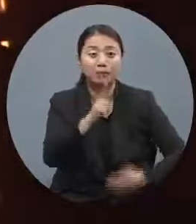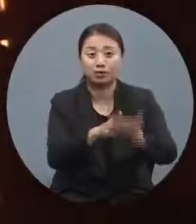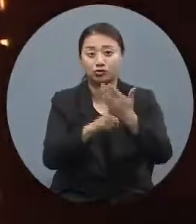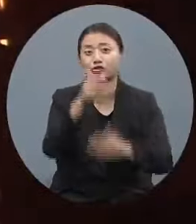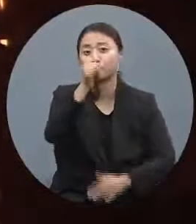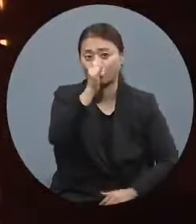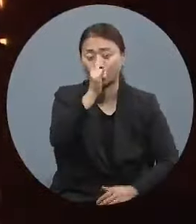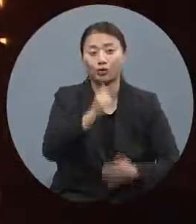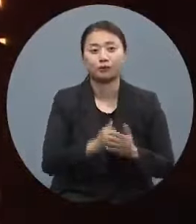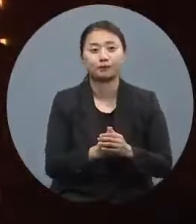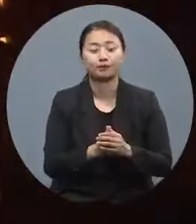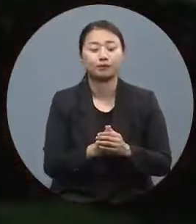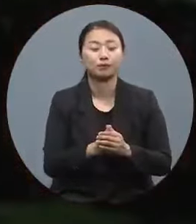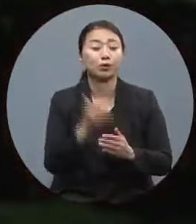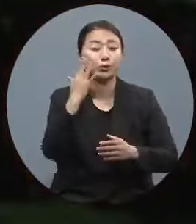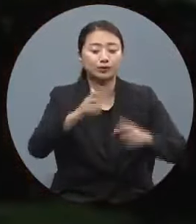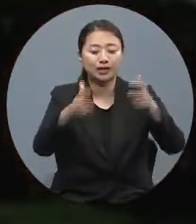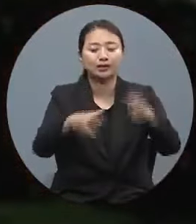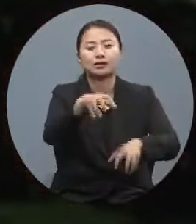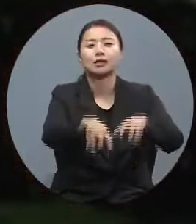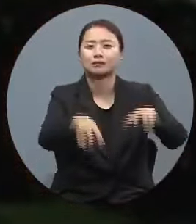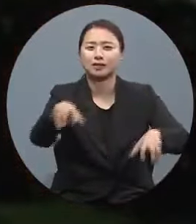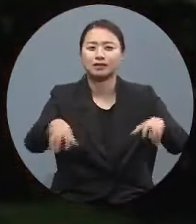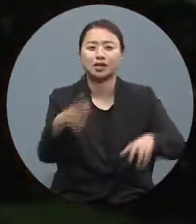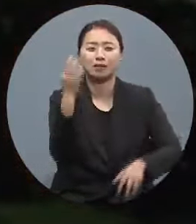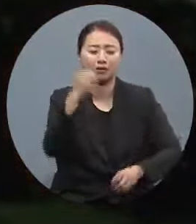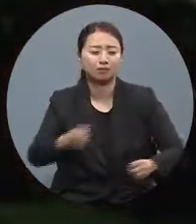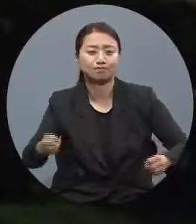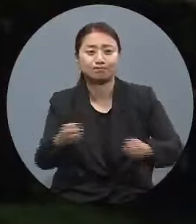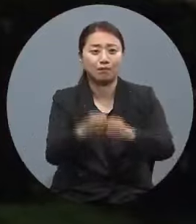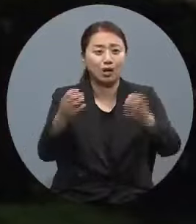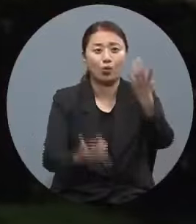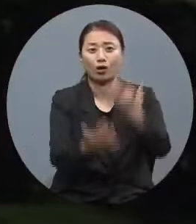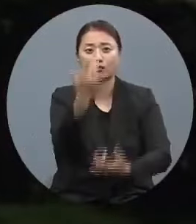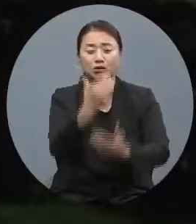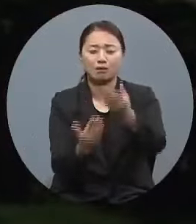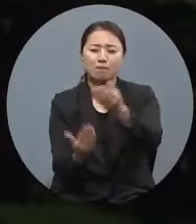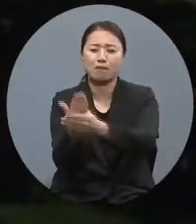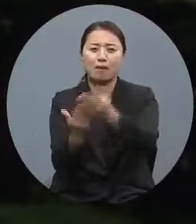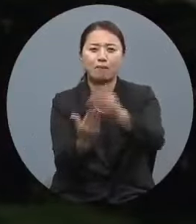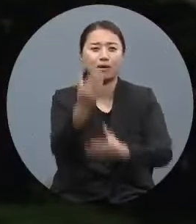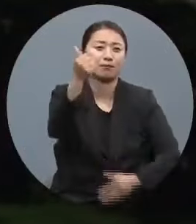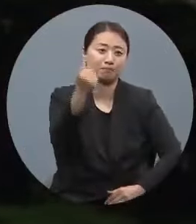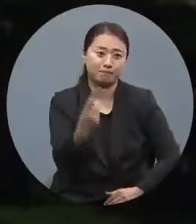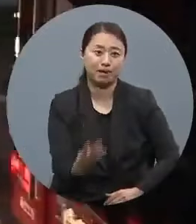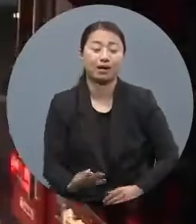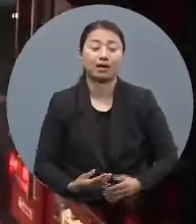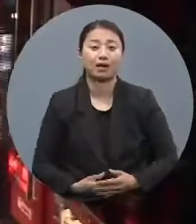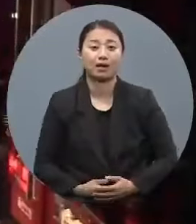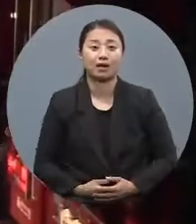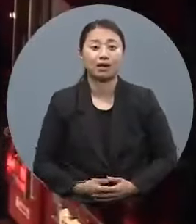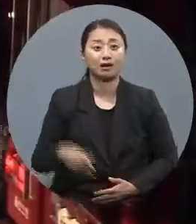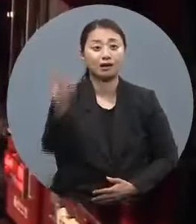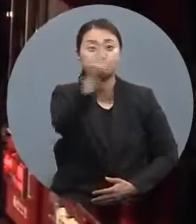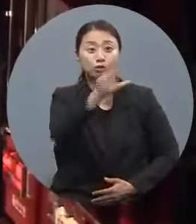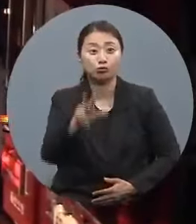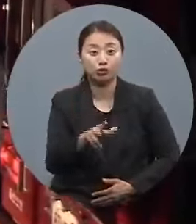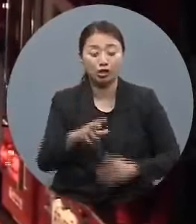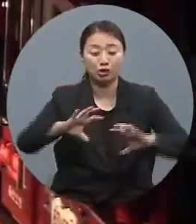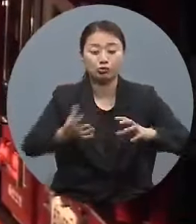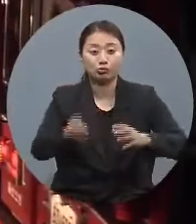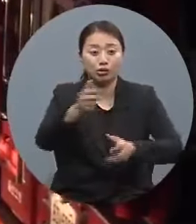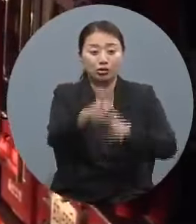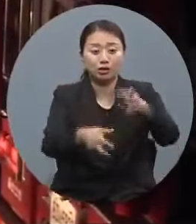조사됐습니다. 이처럼 울산 지역 산업단지에서는 최근 폭발과 화재 등 사고가 끊이질 않고 있습니다. 전국의